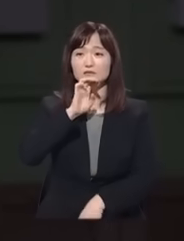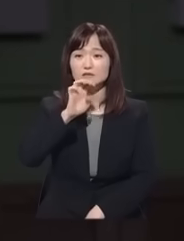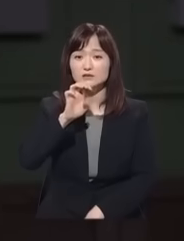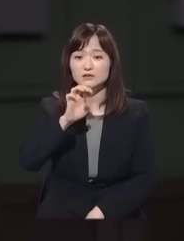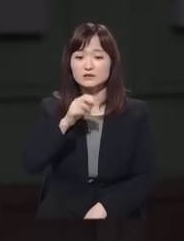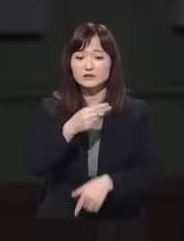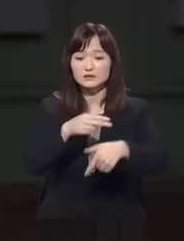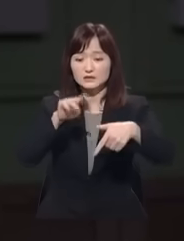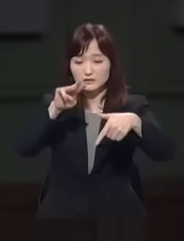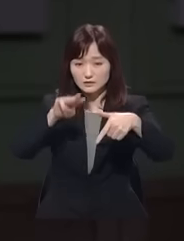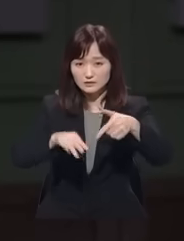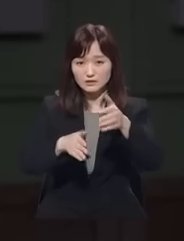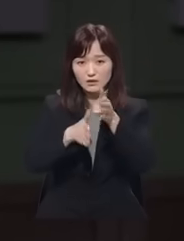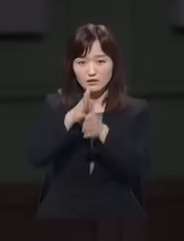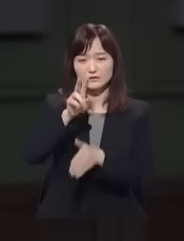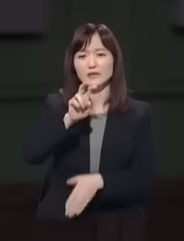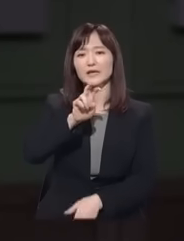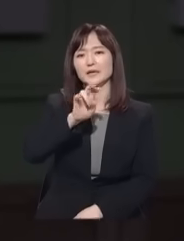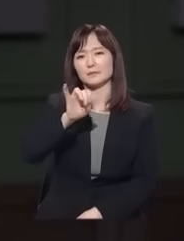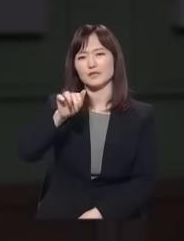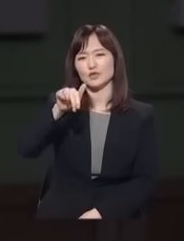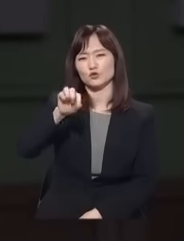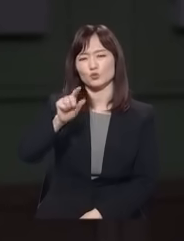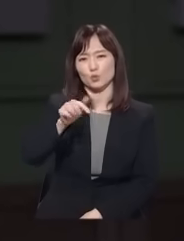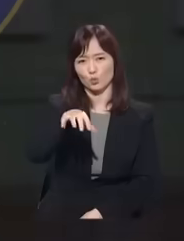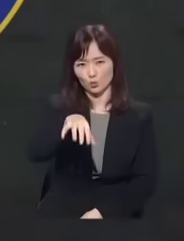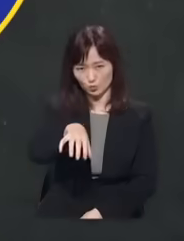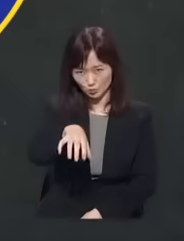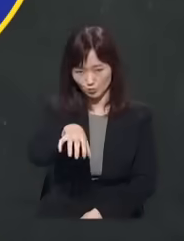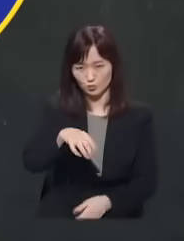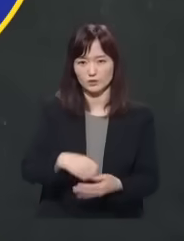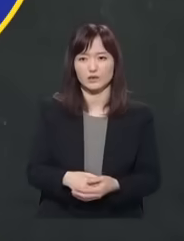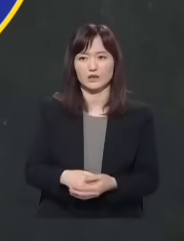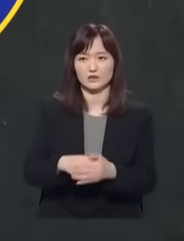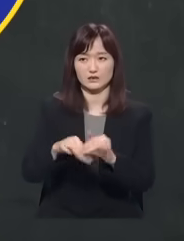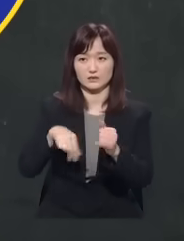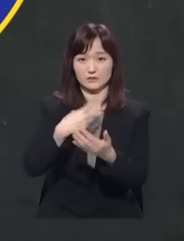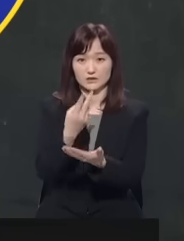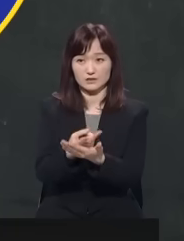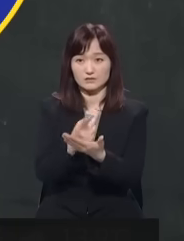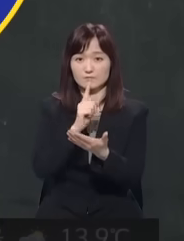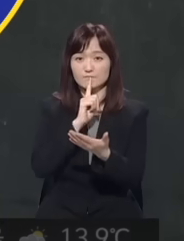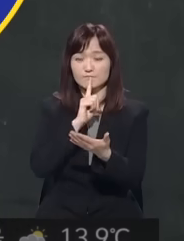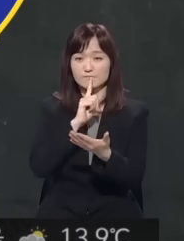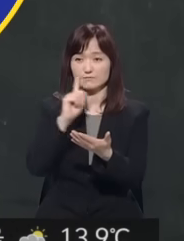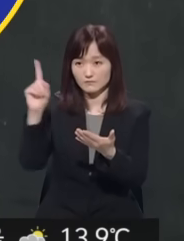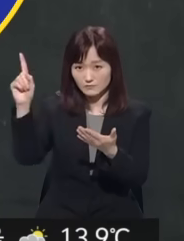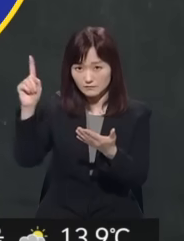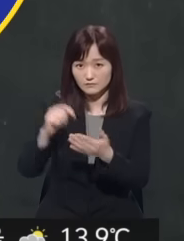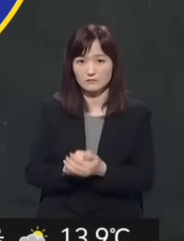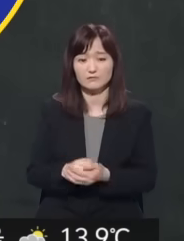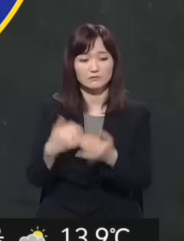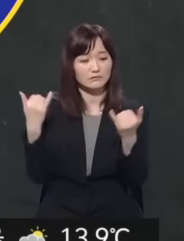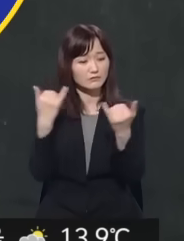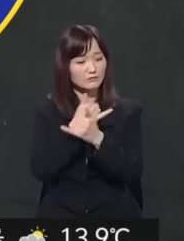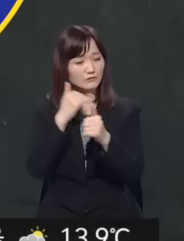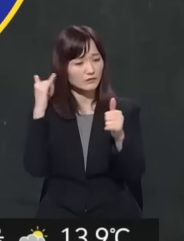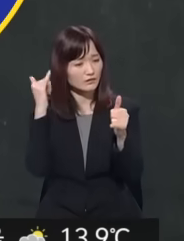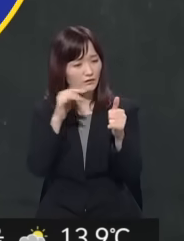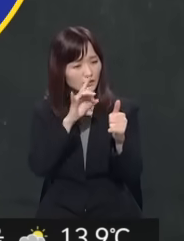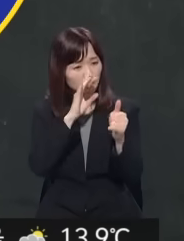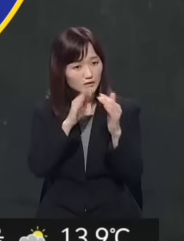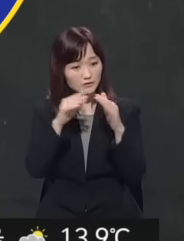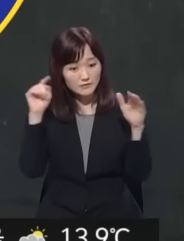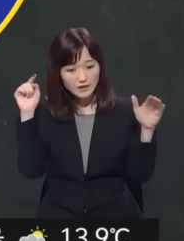인천시 미추홀구에 있는 한 주택에서 이제 있다 이런 112 신고가 접수가 됩니다 그 친척이 연락이 안 닿아서 집으로